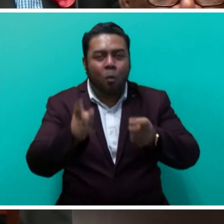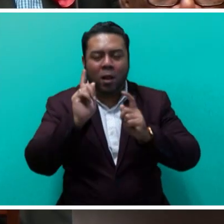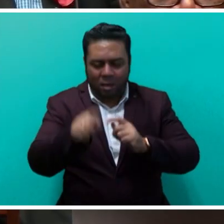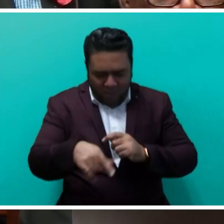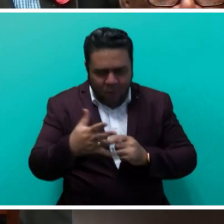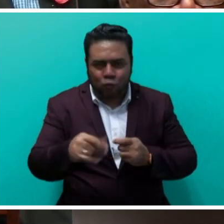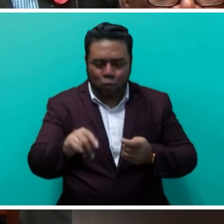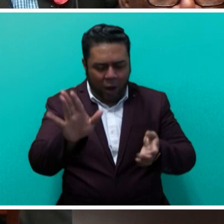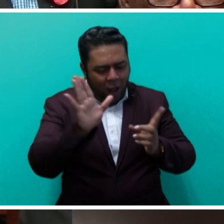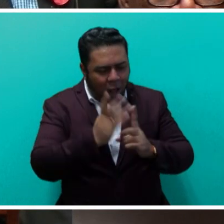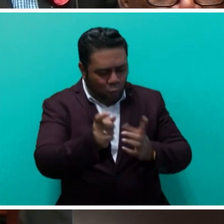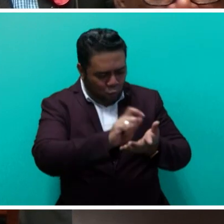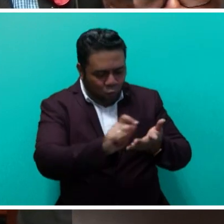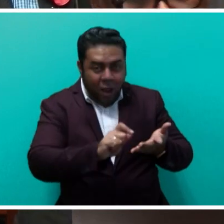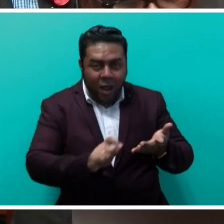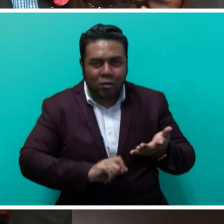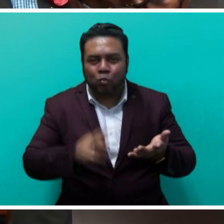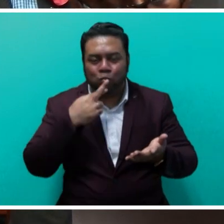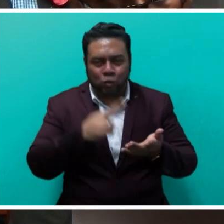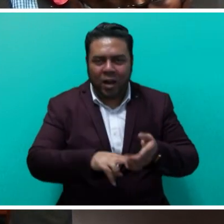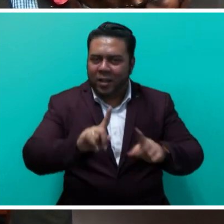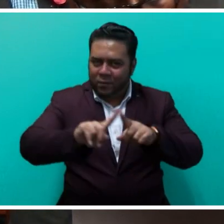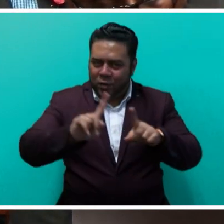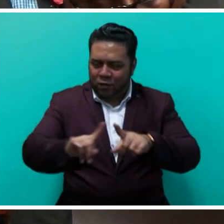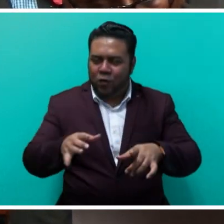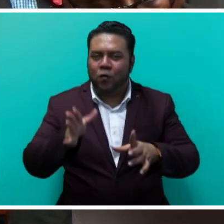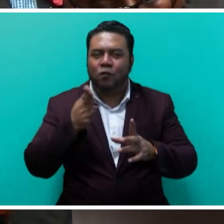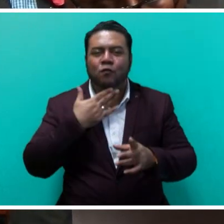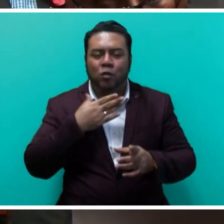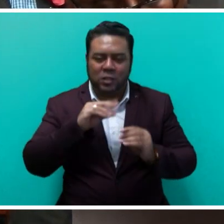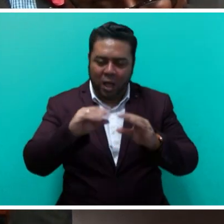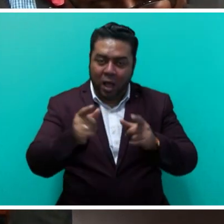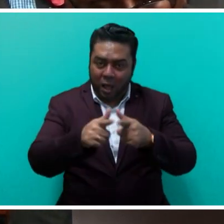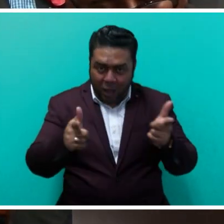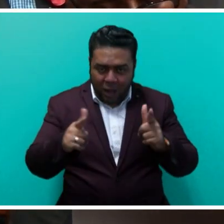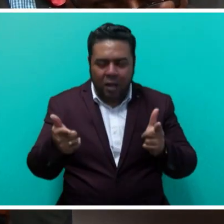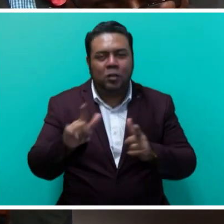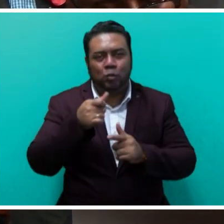tukutuku taki, e na kena randu i vosa, dina vavanua.